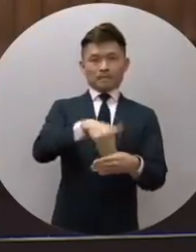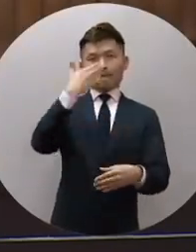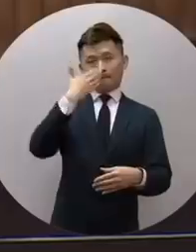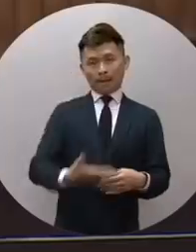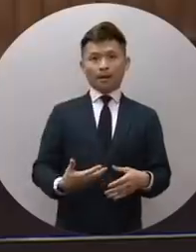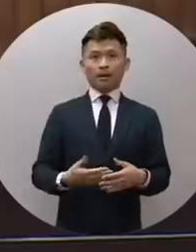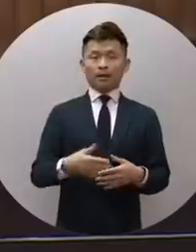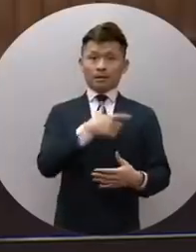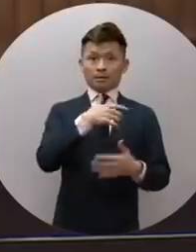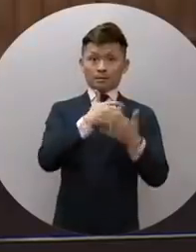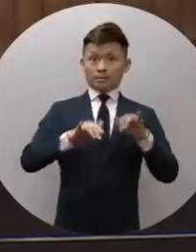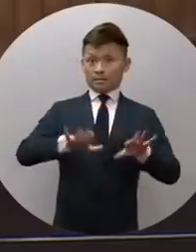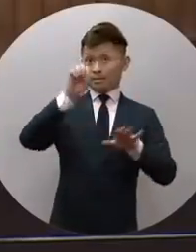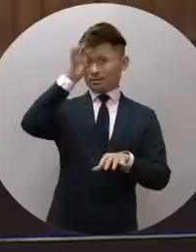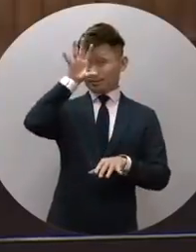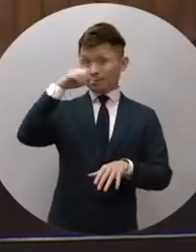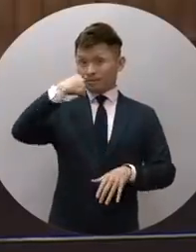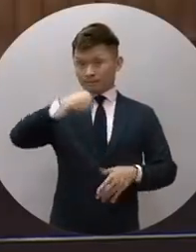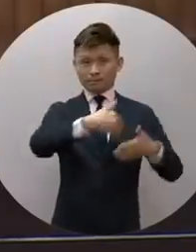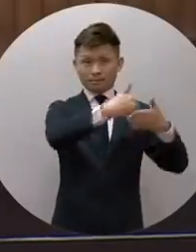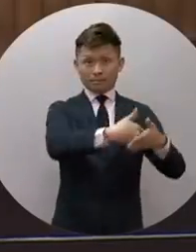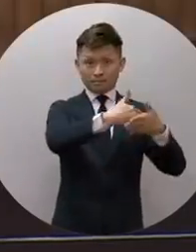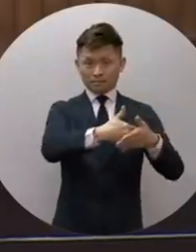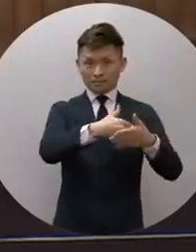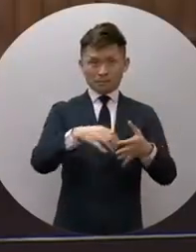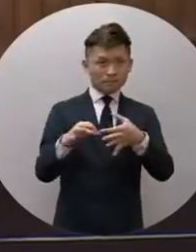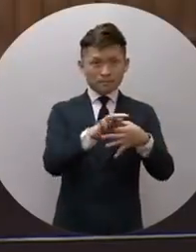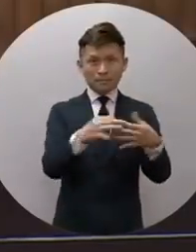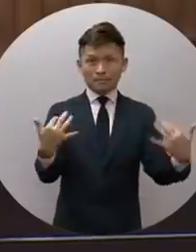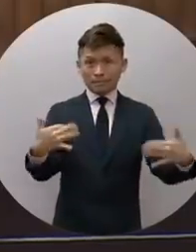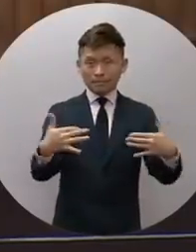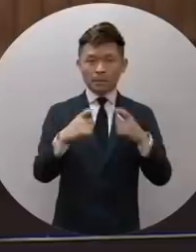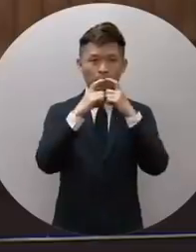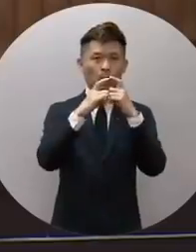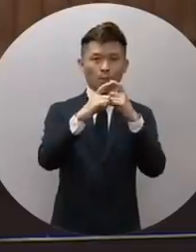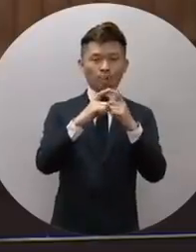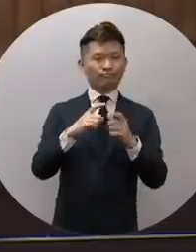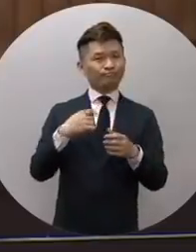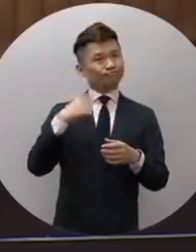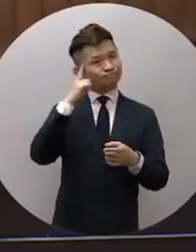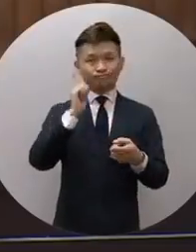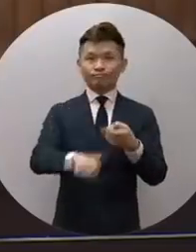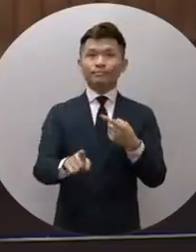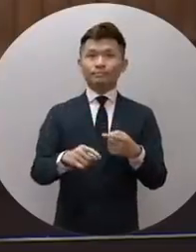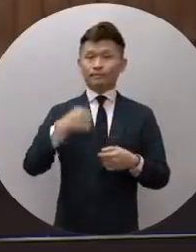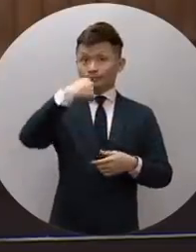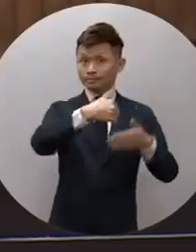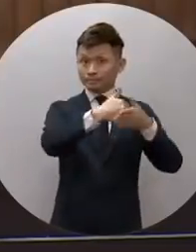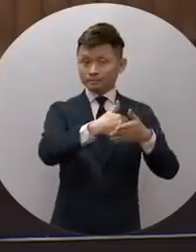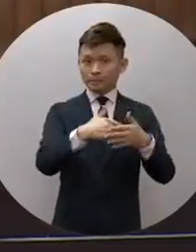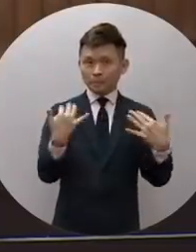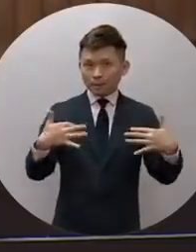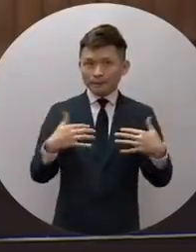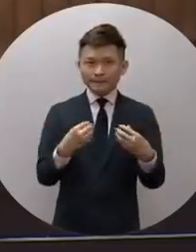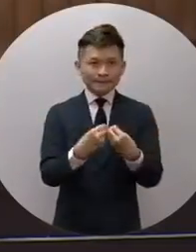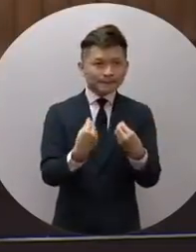民进党在两岸议题的发言或回应并不妥适。两岸议题的敏感，